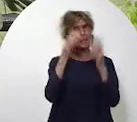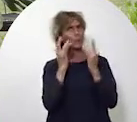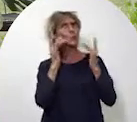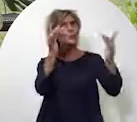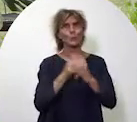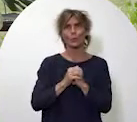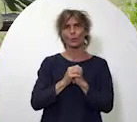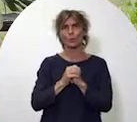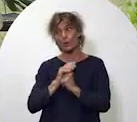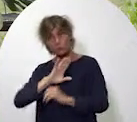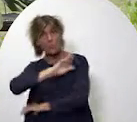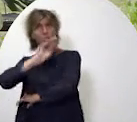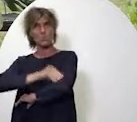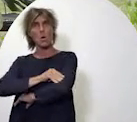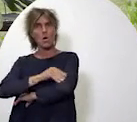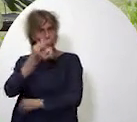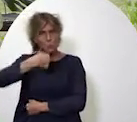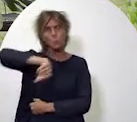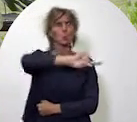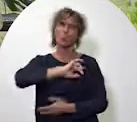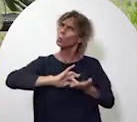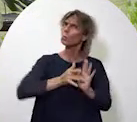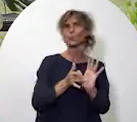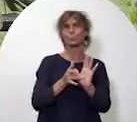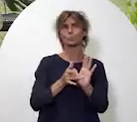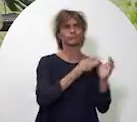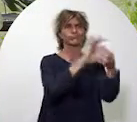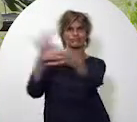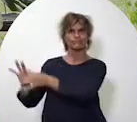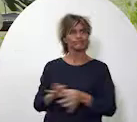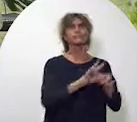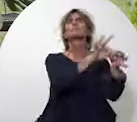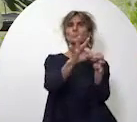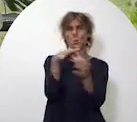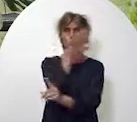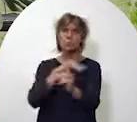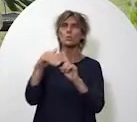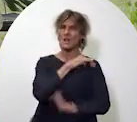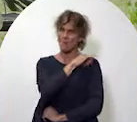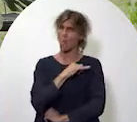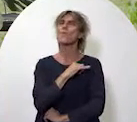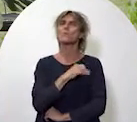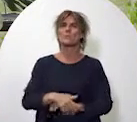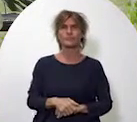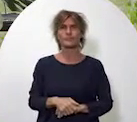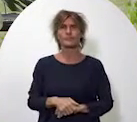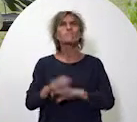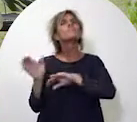du sport qui tousse renforce de manière déterminante le lien social